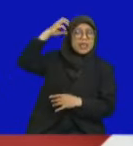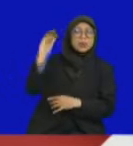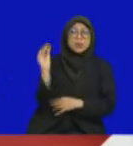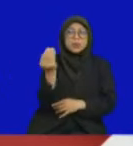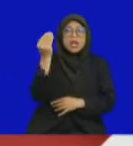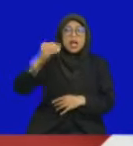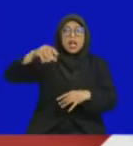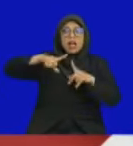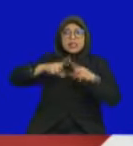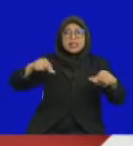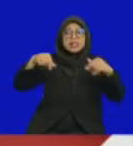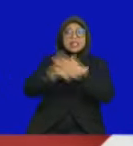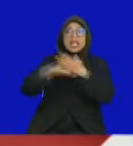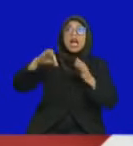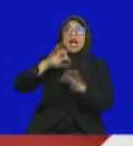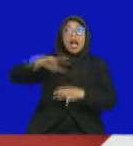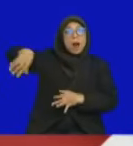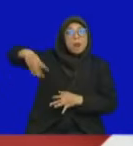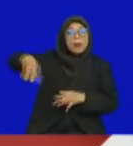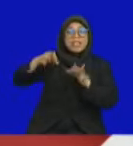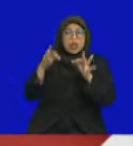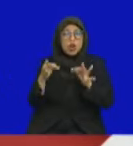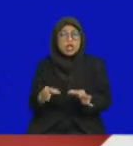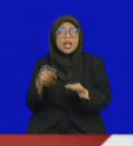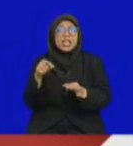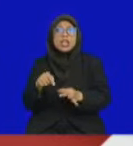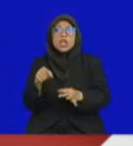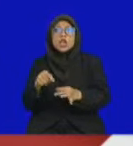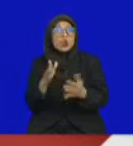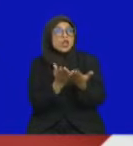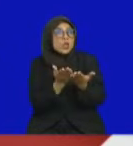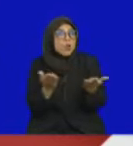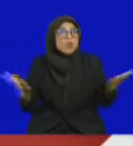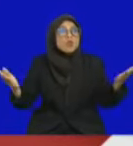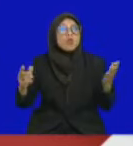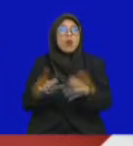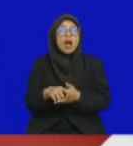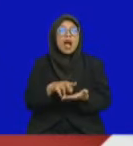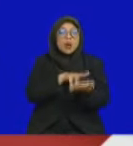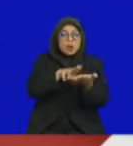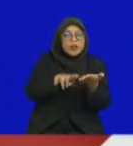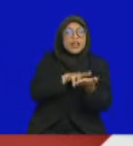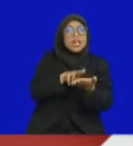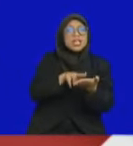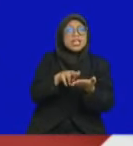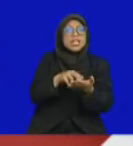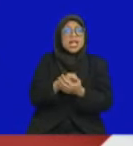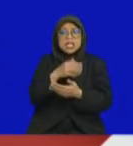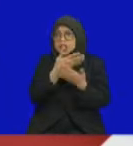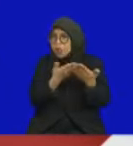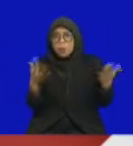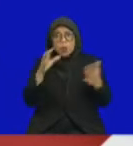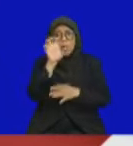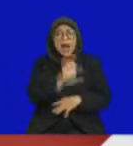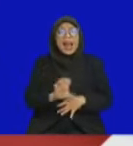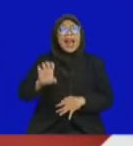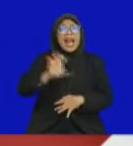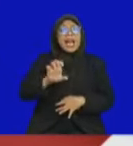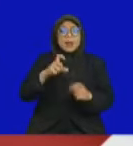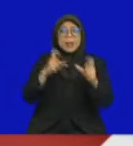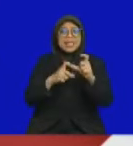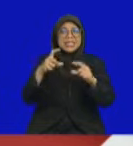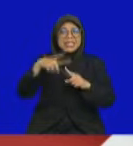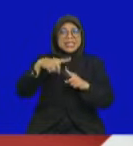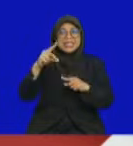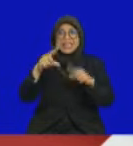provinsi dan kabupaten kota tapi bahwa antara private Sector antar perguruan tinggi antar elemen-elemen strategis